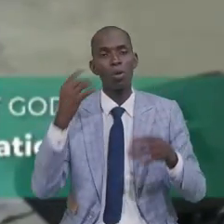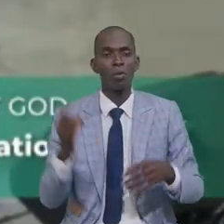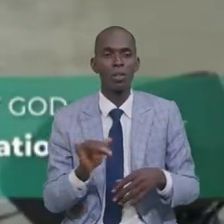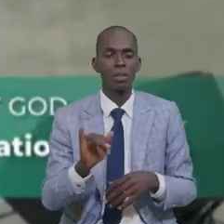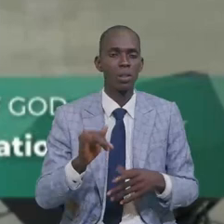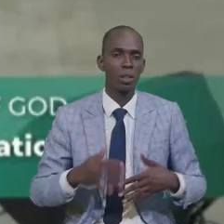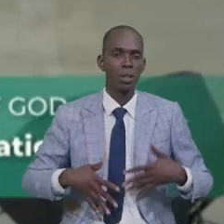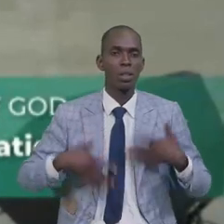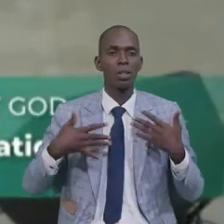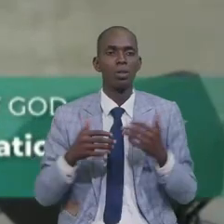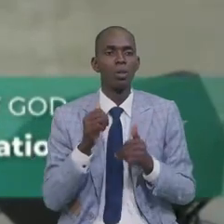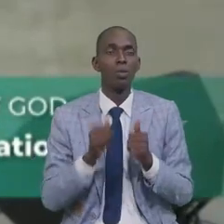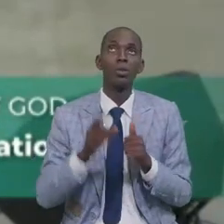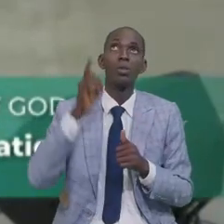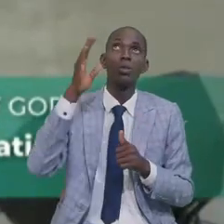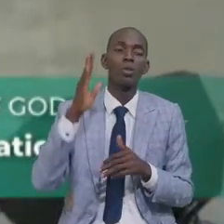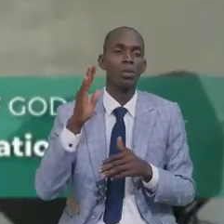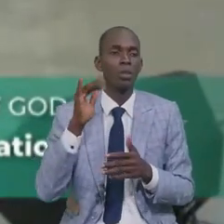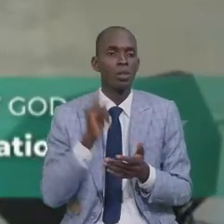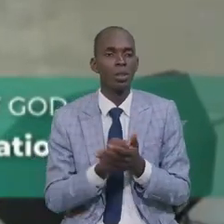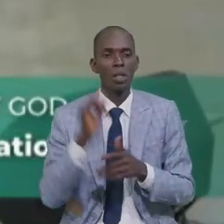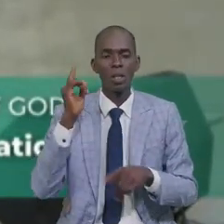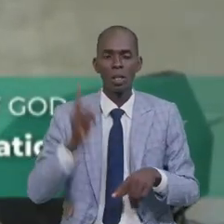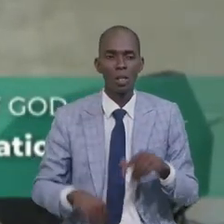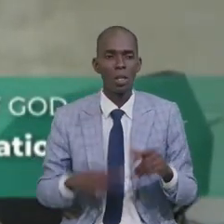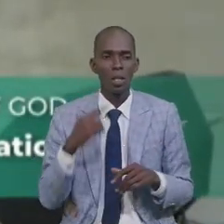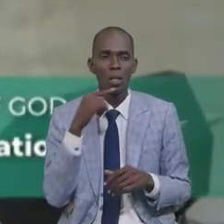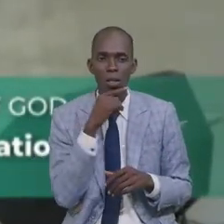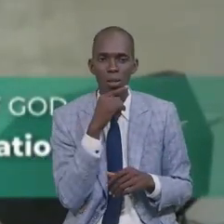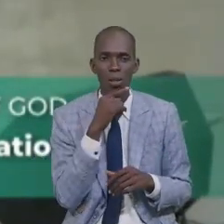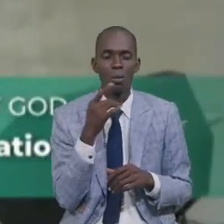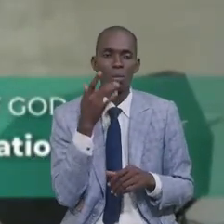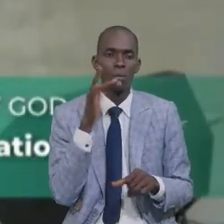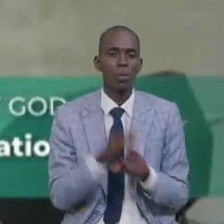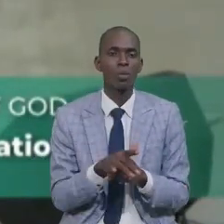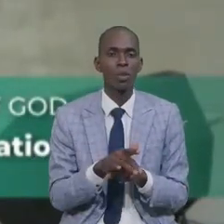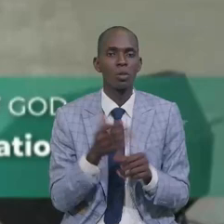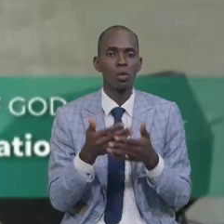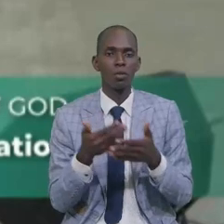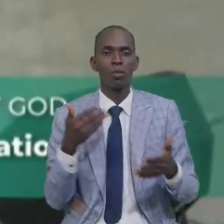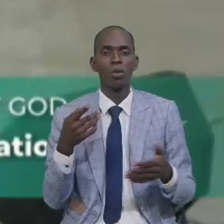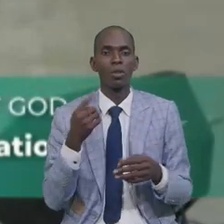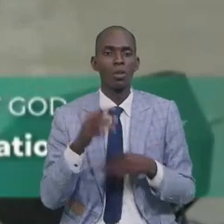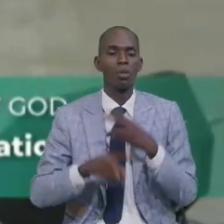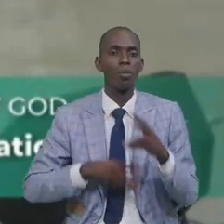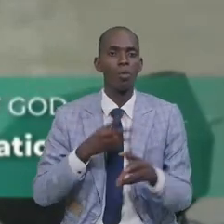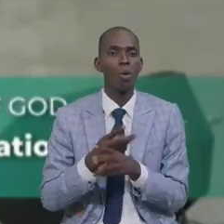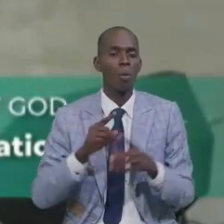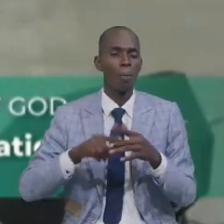sur l'espérance de la vie éternelle, promise d'elle les plus anciens temps par le Dieu qui ne ment